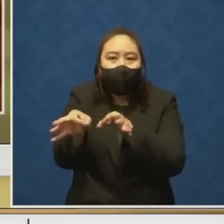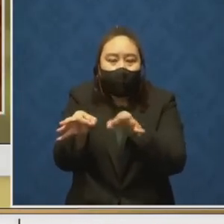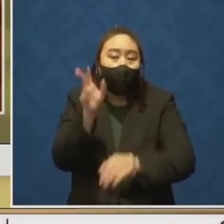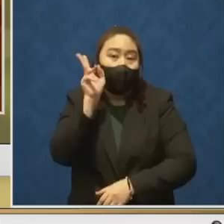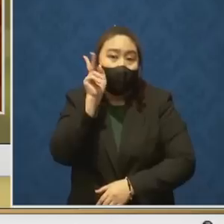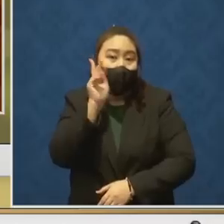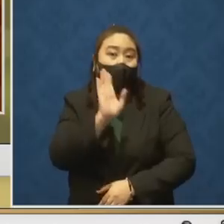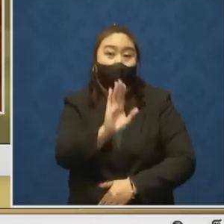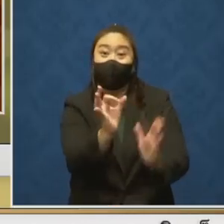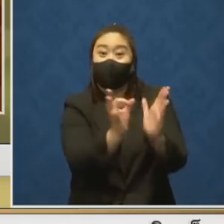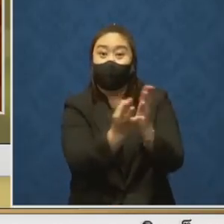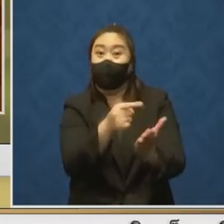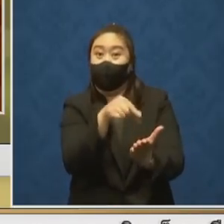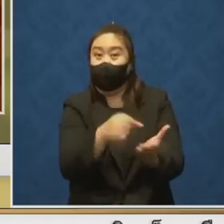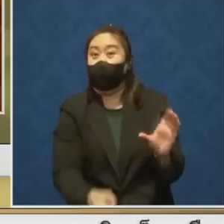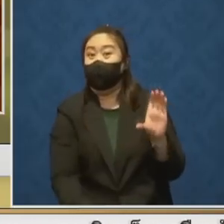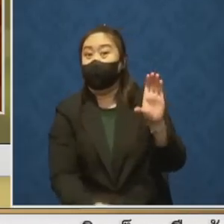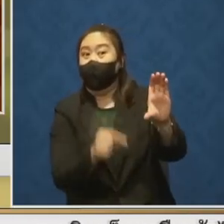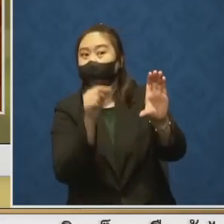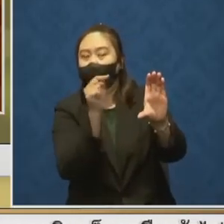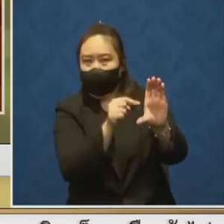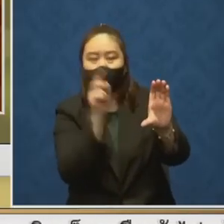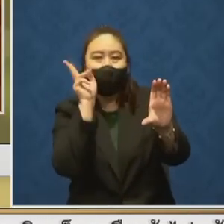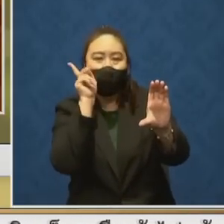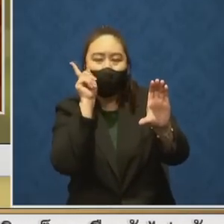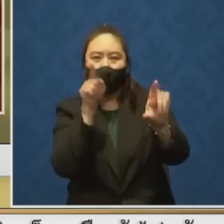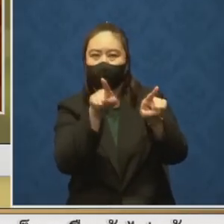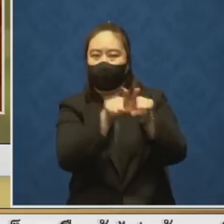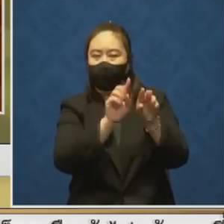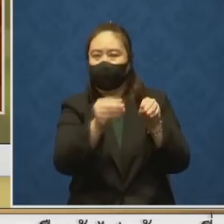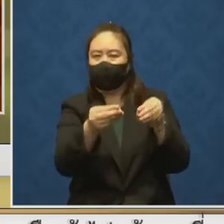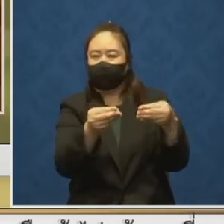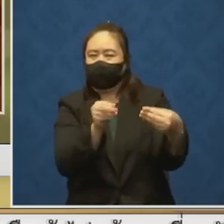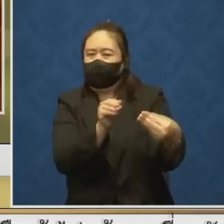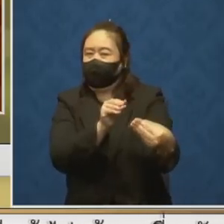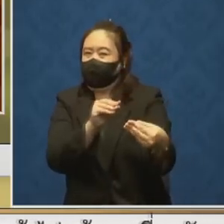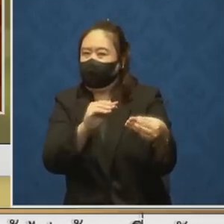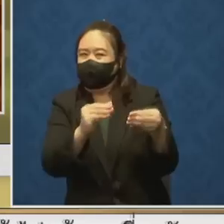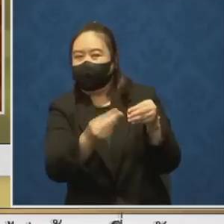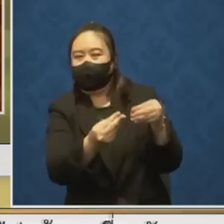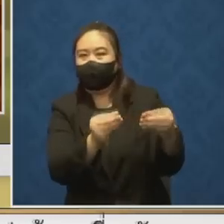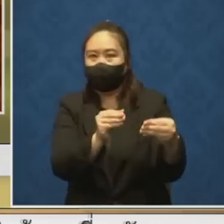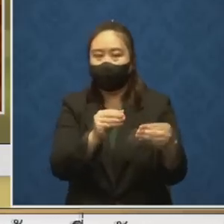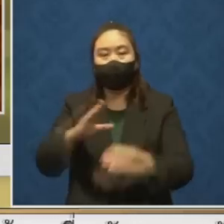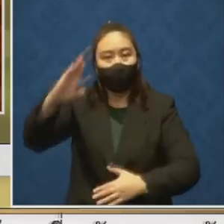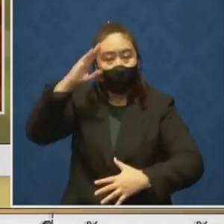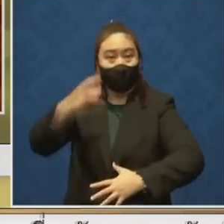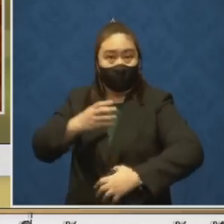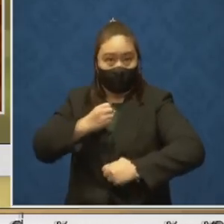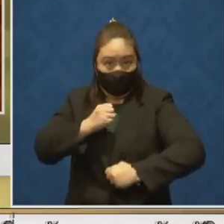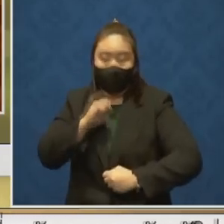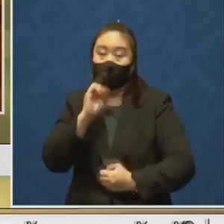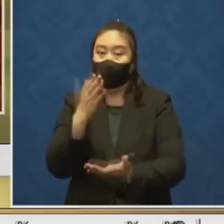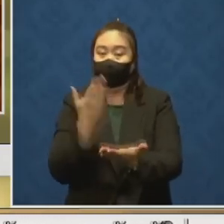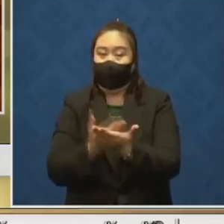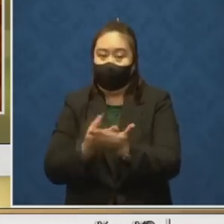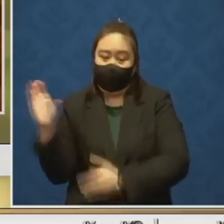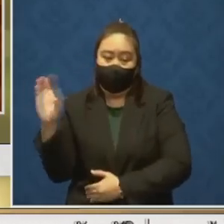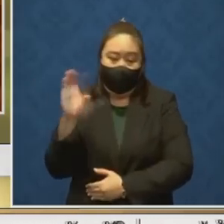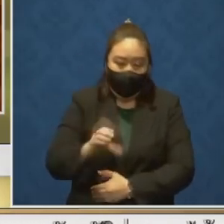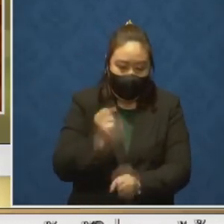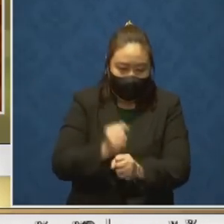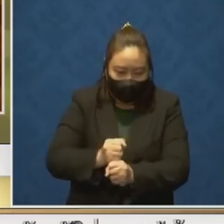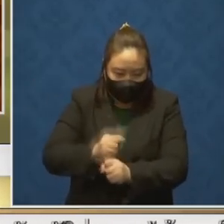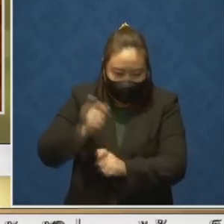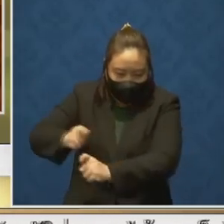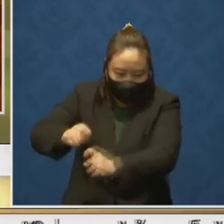ลงไปนั้นเป็นข่าวบดเบือนโดยกองทะปกได้ชี้แจงว่าทุณศัพที่นำมาสรางเท่นอนุษาหลีและปร